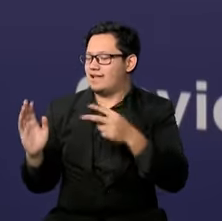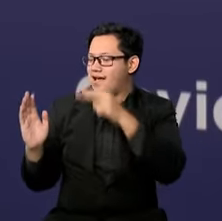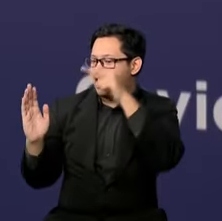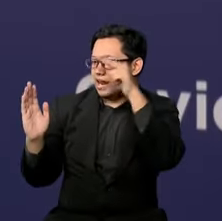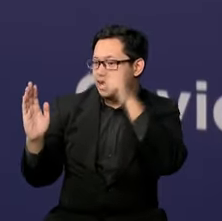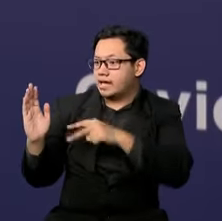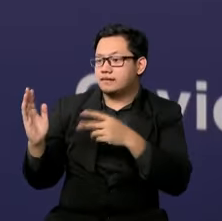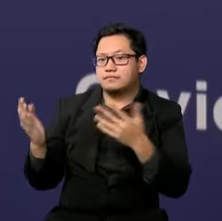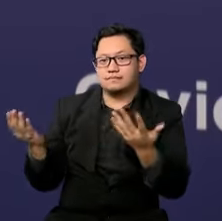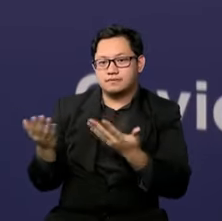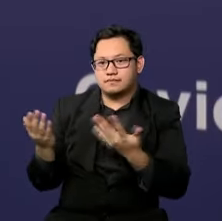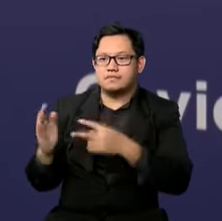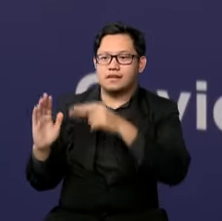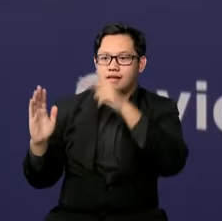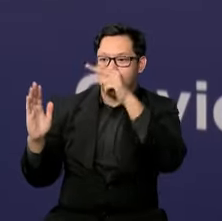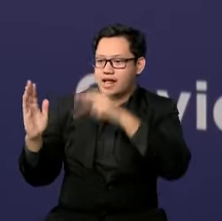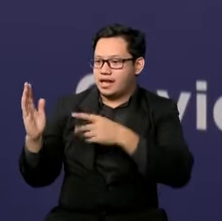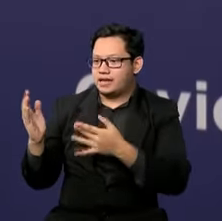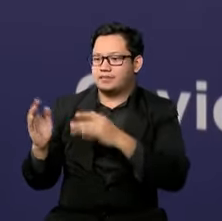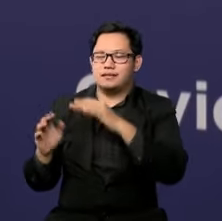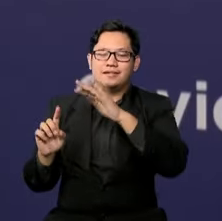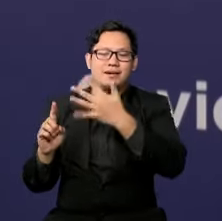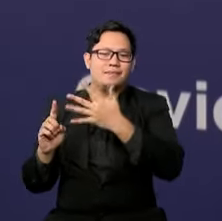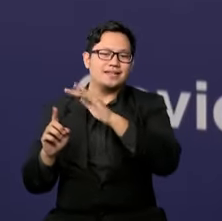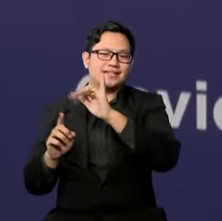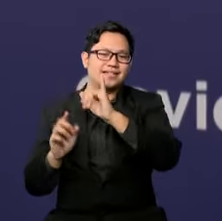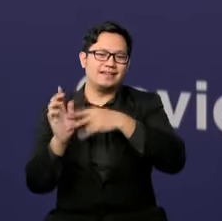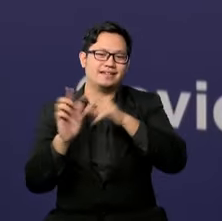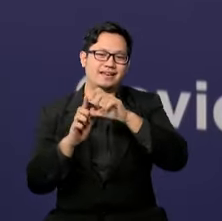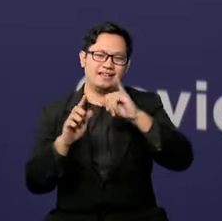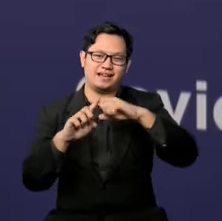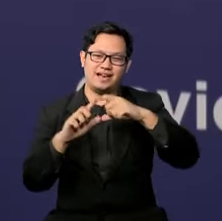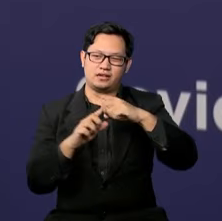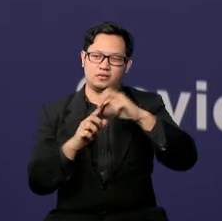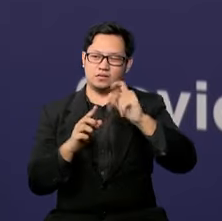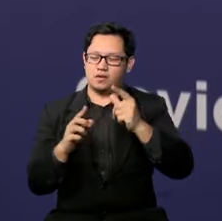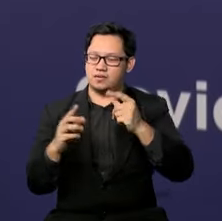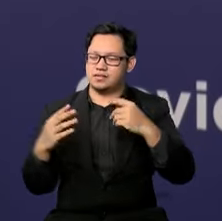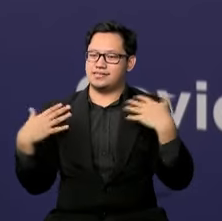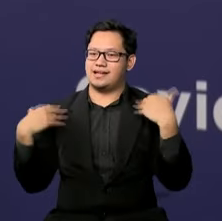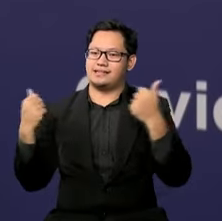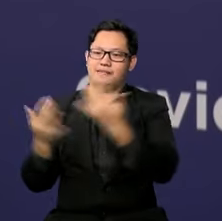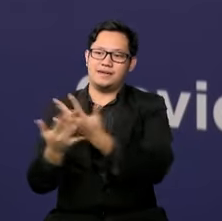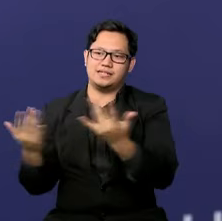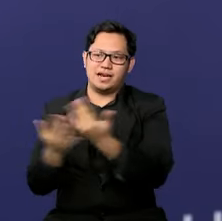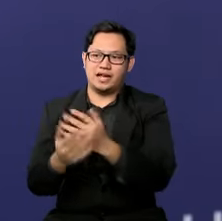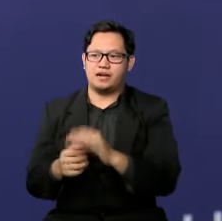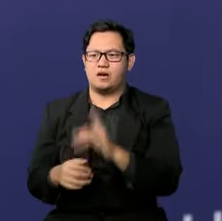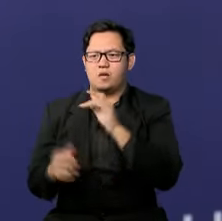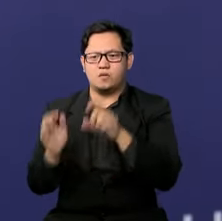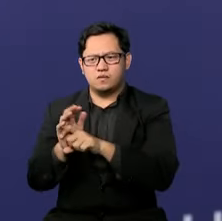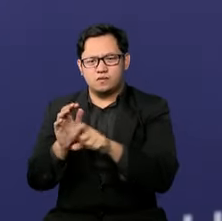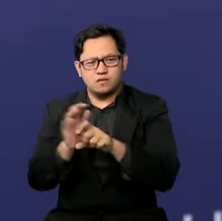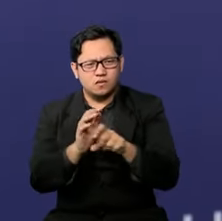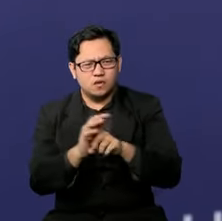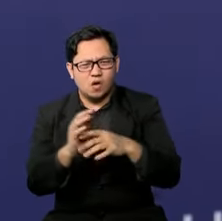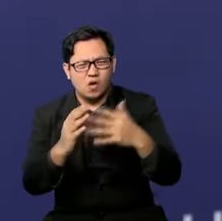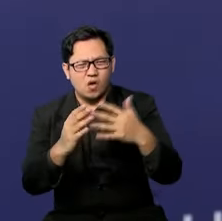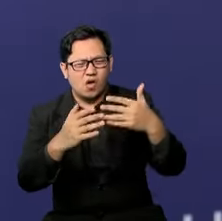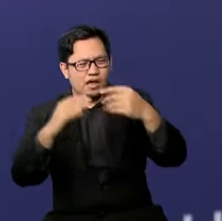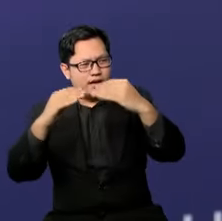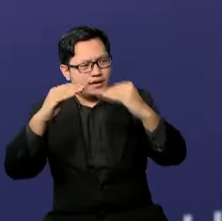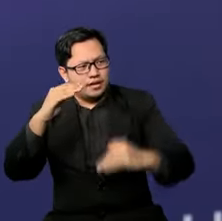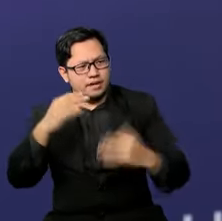melihat berdasarkan 15 indikator kesehatan masyarakat saya dapat pisahkan yang rendah Terus maksudnya lebih jauh apa boleh minta enggak usah pakai